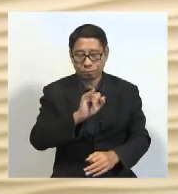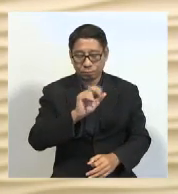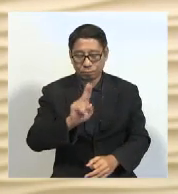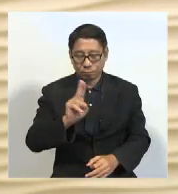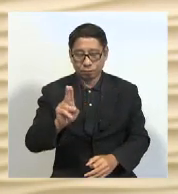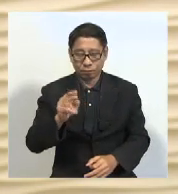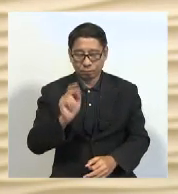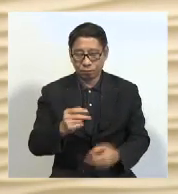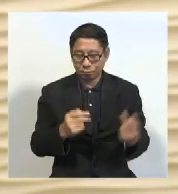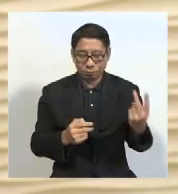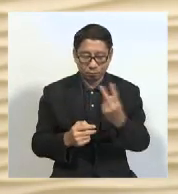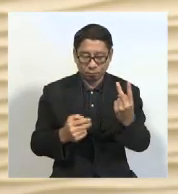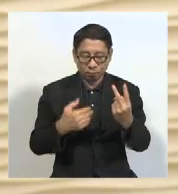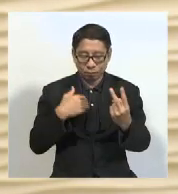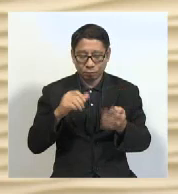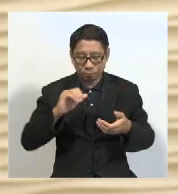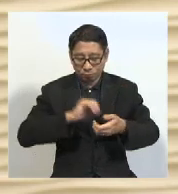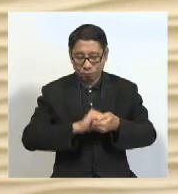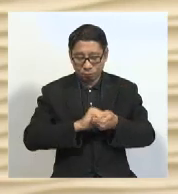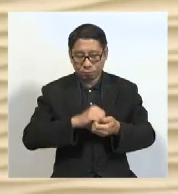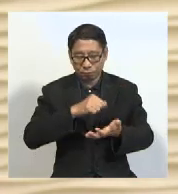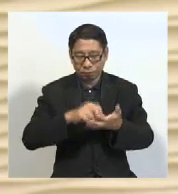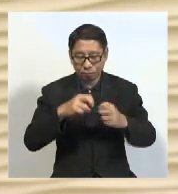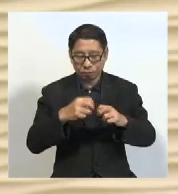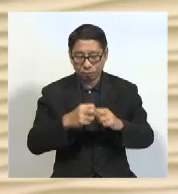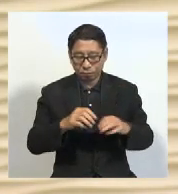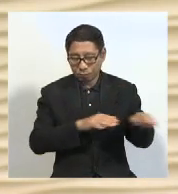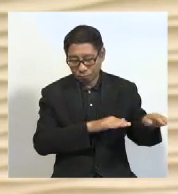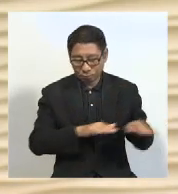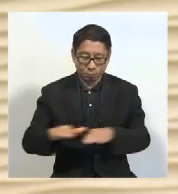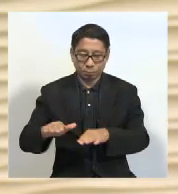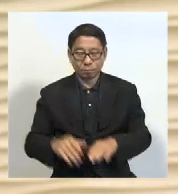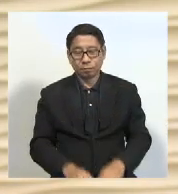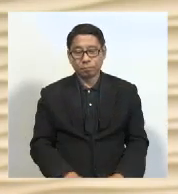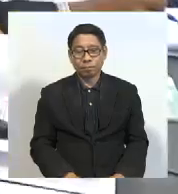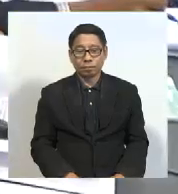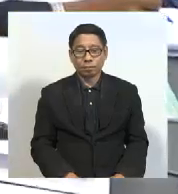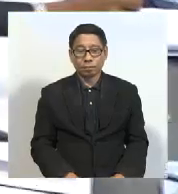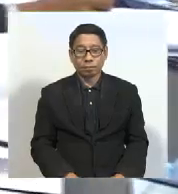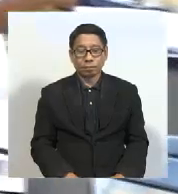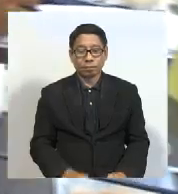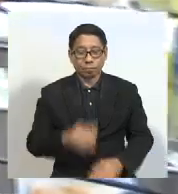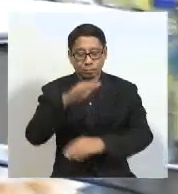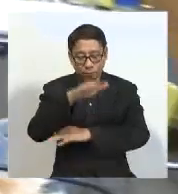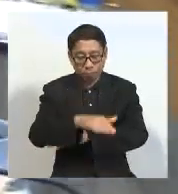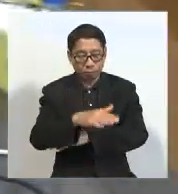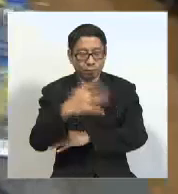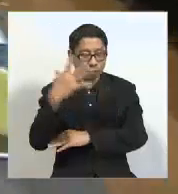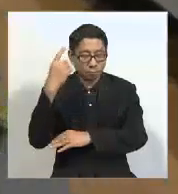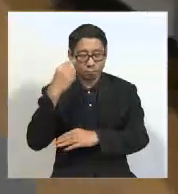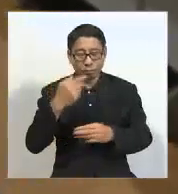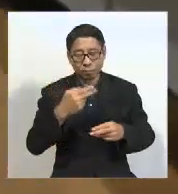ากนี้ไปเนี่ยทั้งสองฝ่ายก็จะร่วมกันแก้ไขปัญหาชาวประมงไปพร้อมๆกันค่ะ และในช่วงเย็นเมื่อวานนี้น